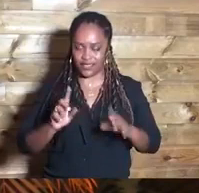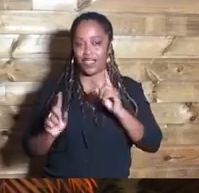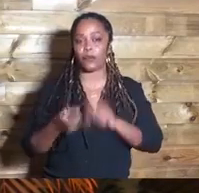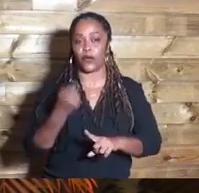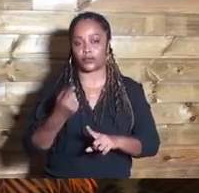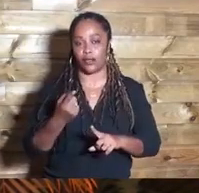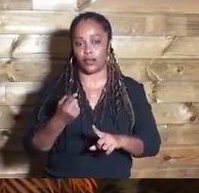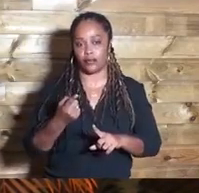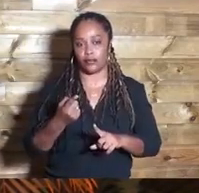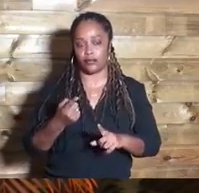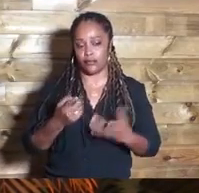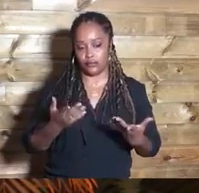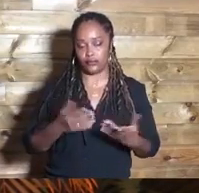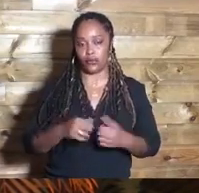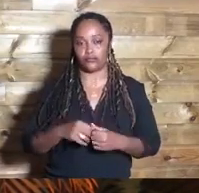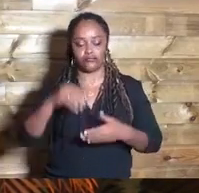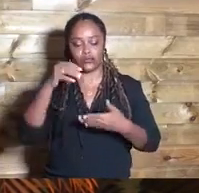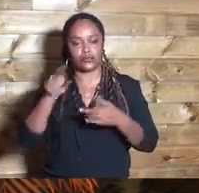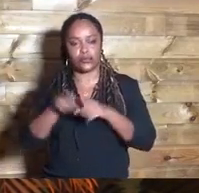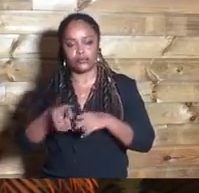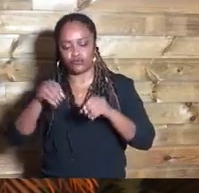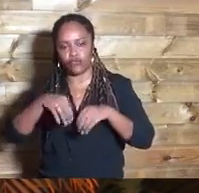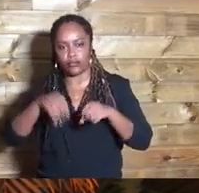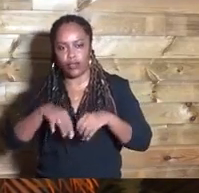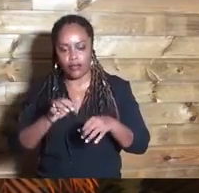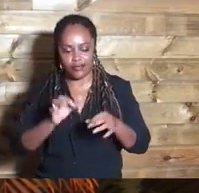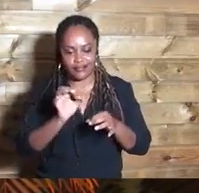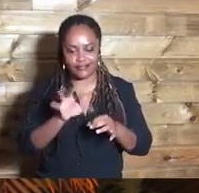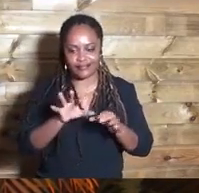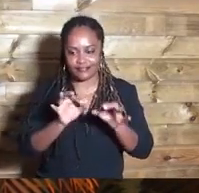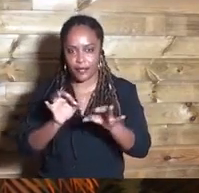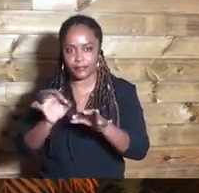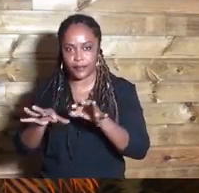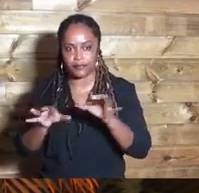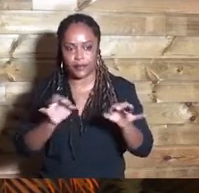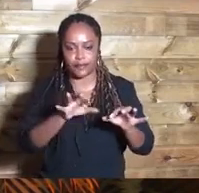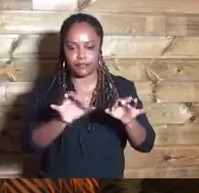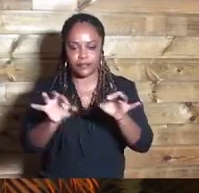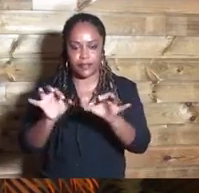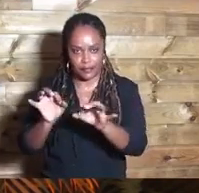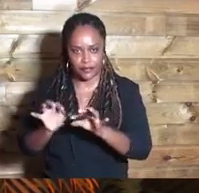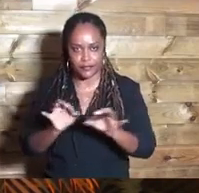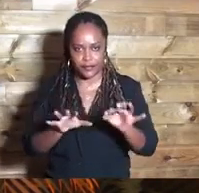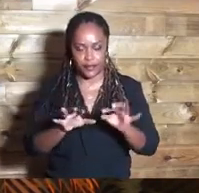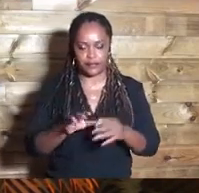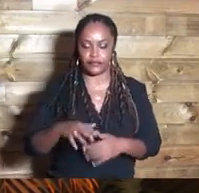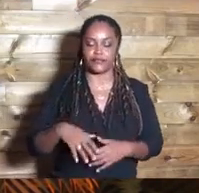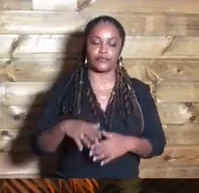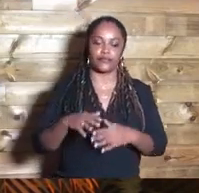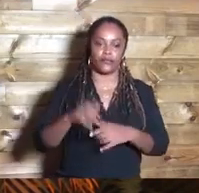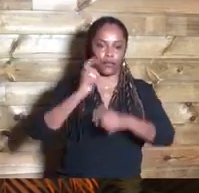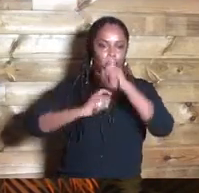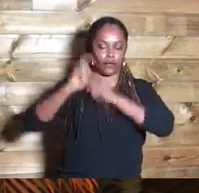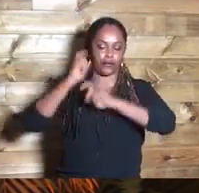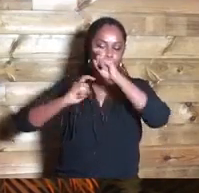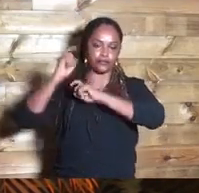sont autant de graines plantées par l'ANG et toutes les ANG à venir. Nous étions dans les années 80, je le disais tout à l'heure,